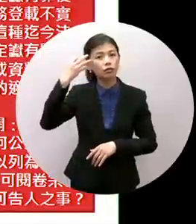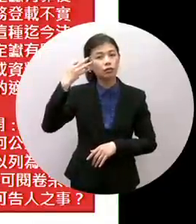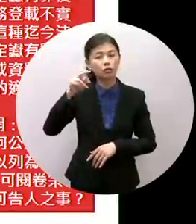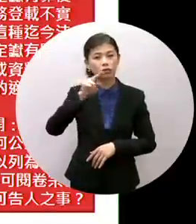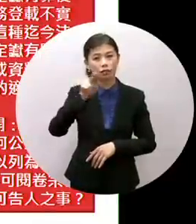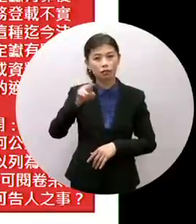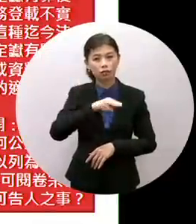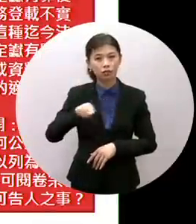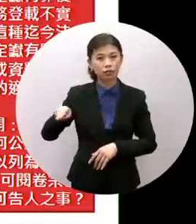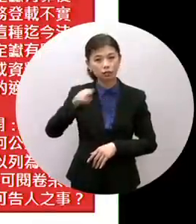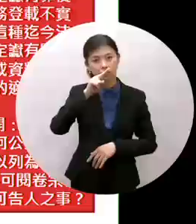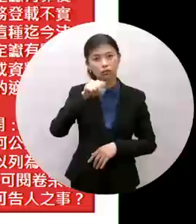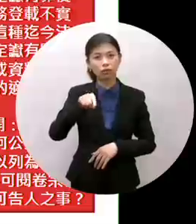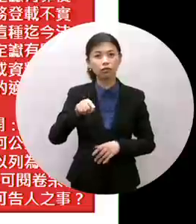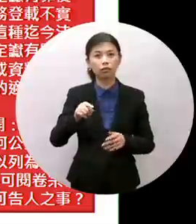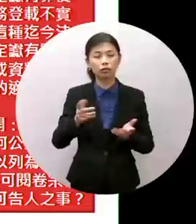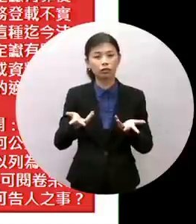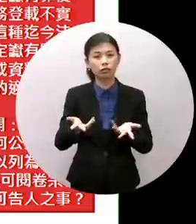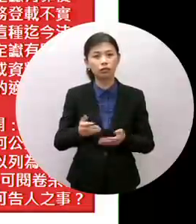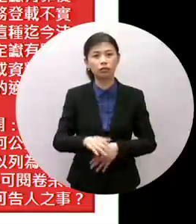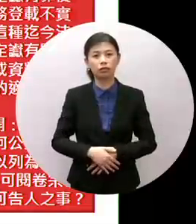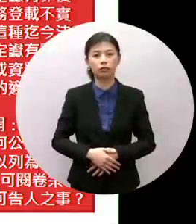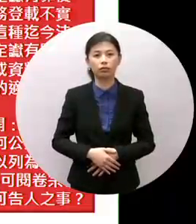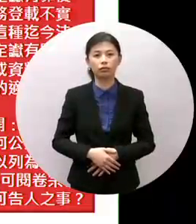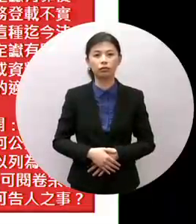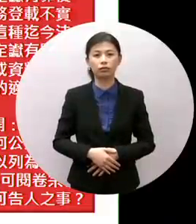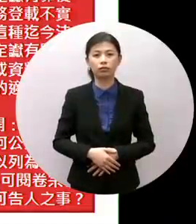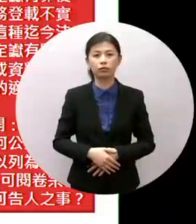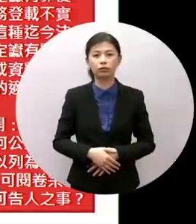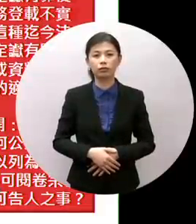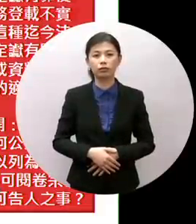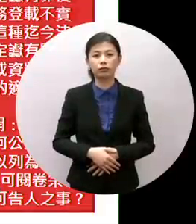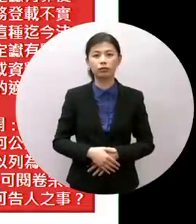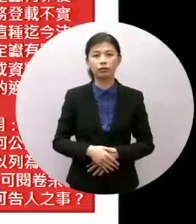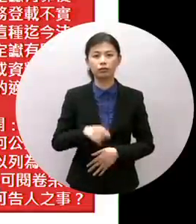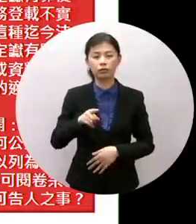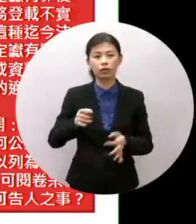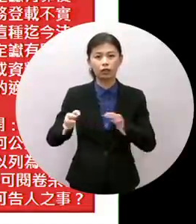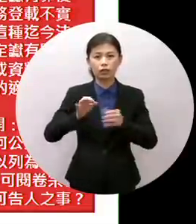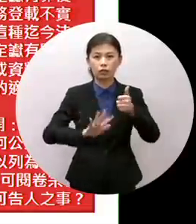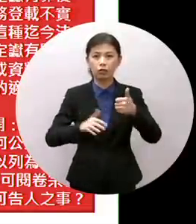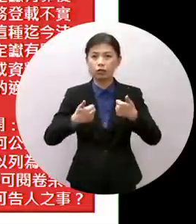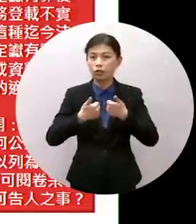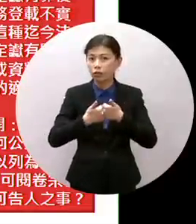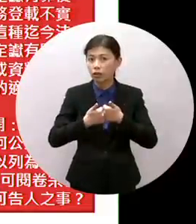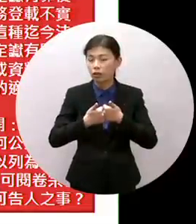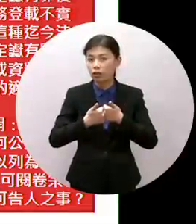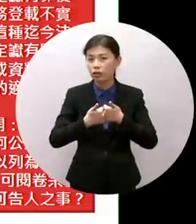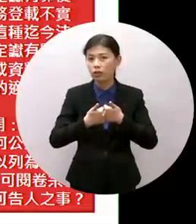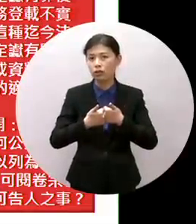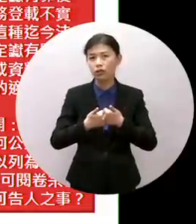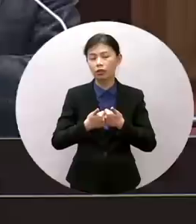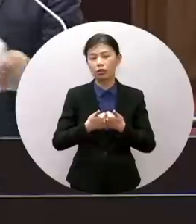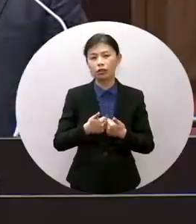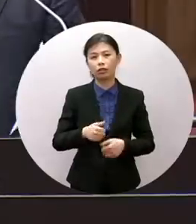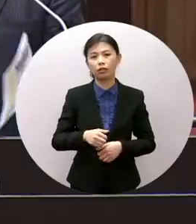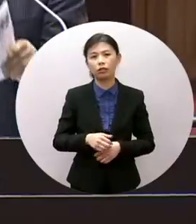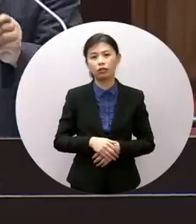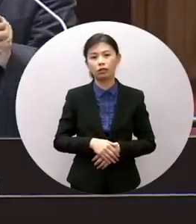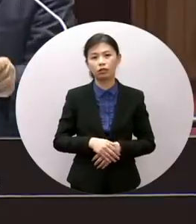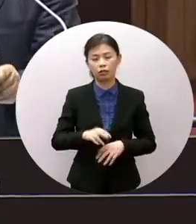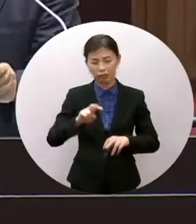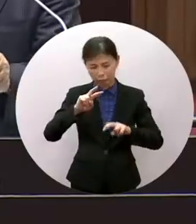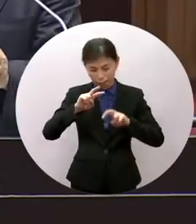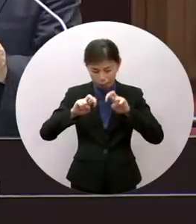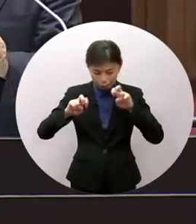简单的问两个问题，因为这个案子在经济委员会我们这个剖